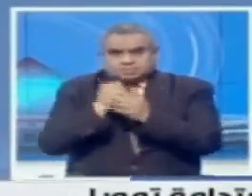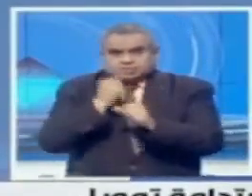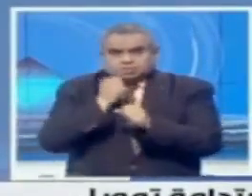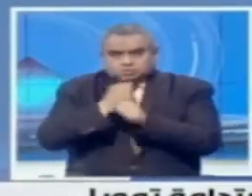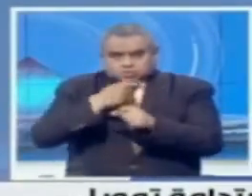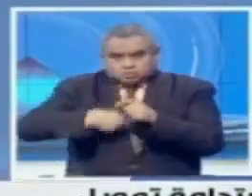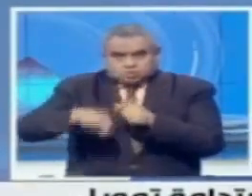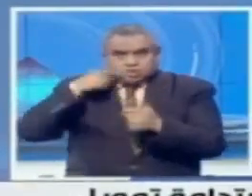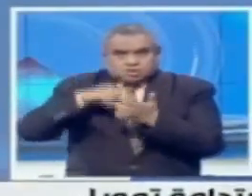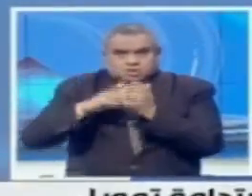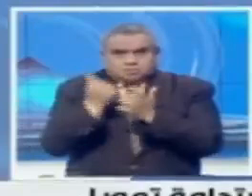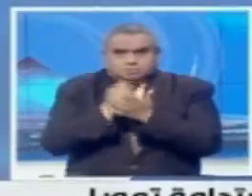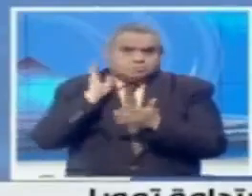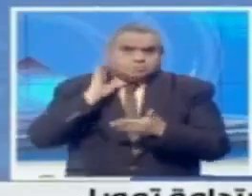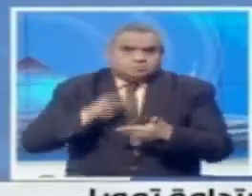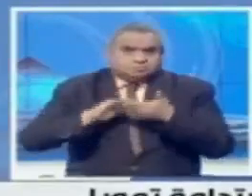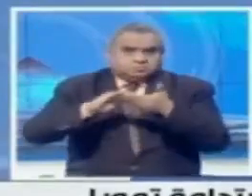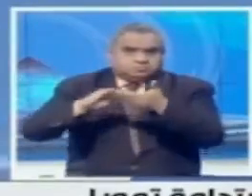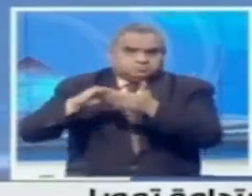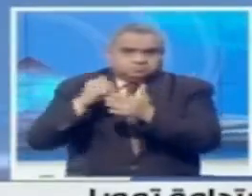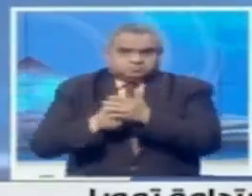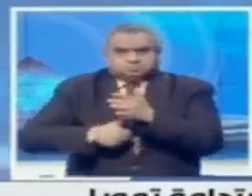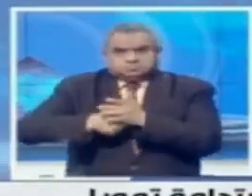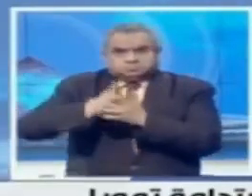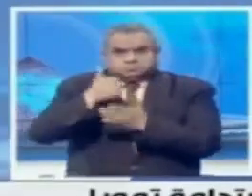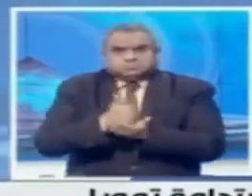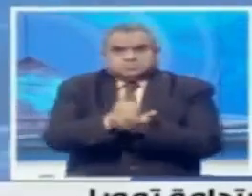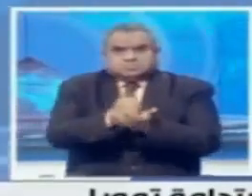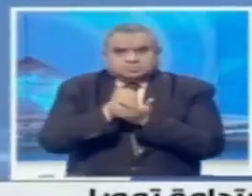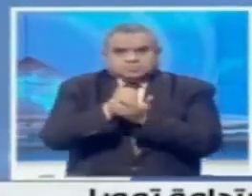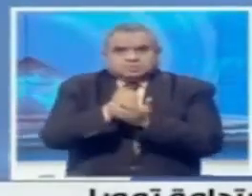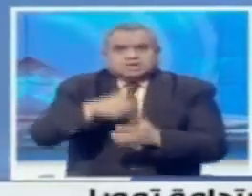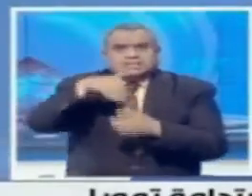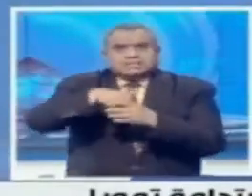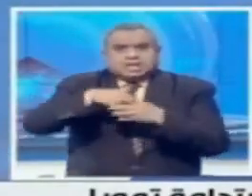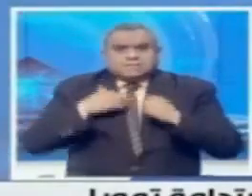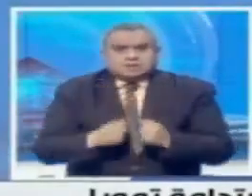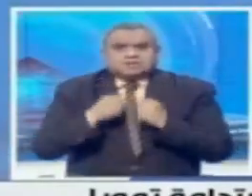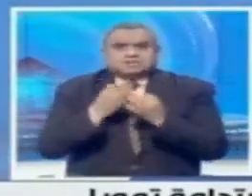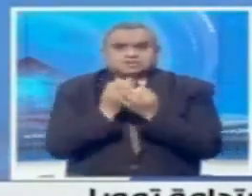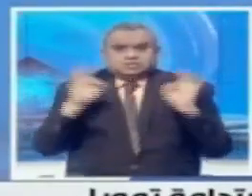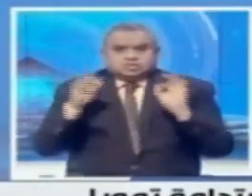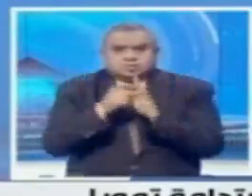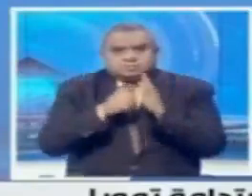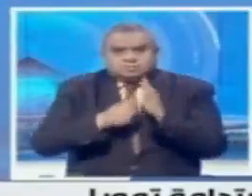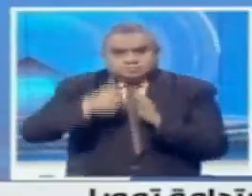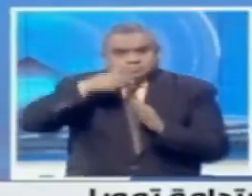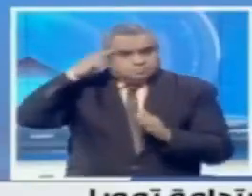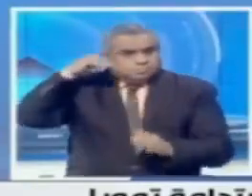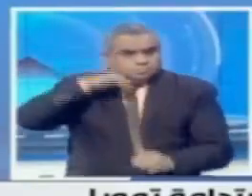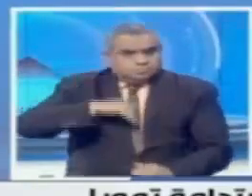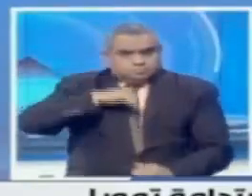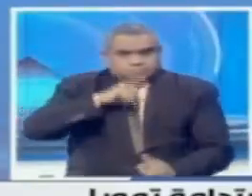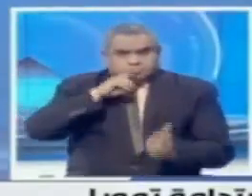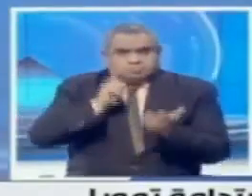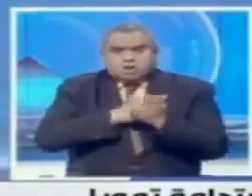الفترة المقبلة على قدم وساق لضمان استدامة تمويل نظام التأمين الصحي الشامل، آخذين في الاعتبار كافة